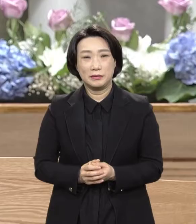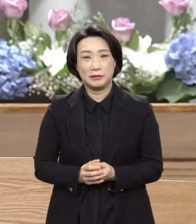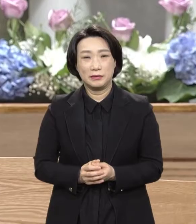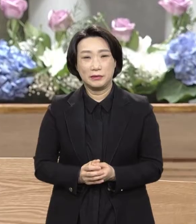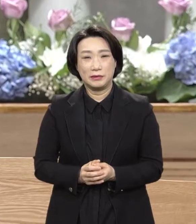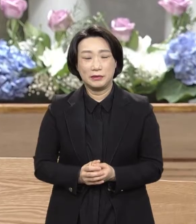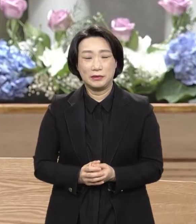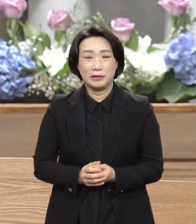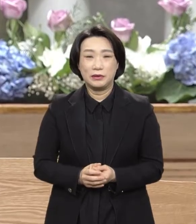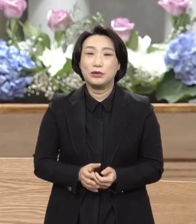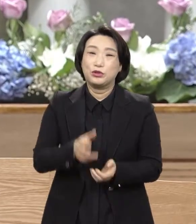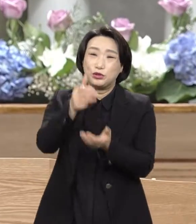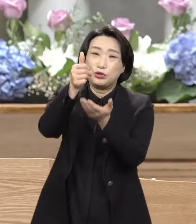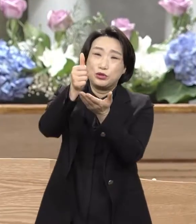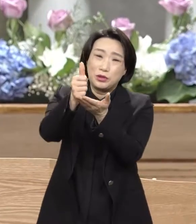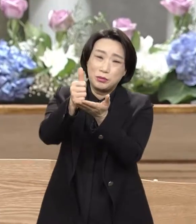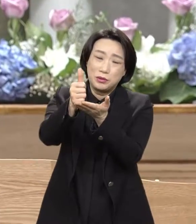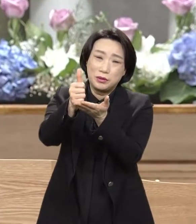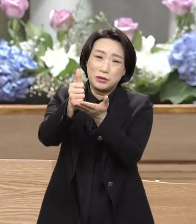우리 주님은